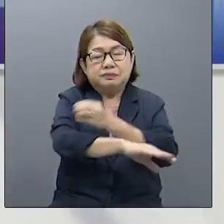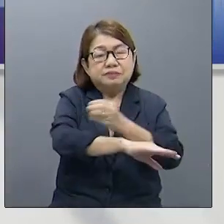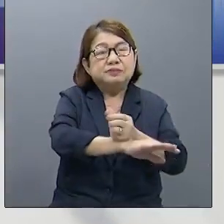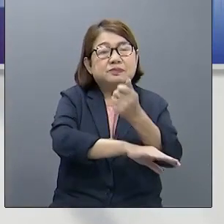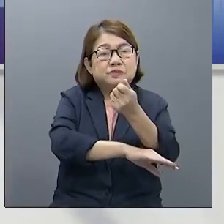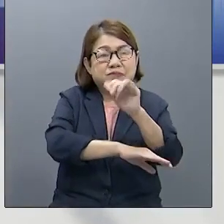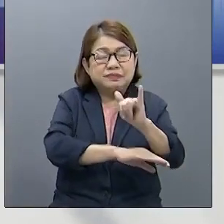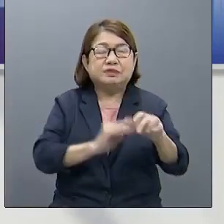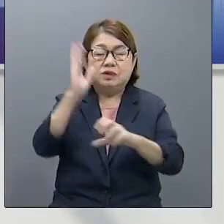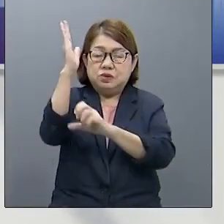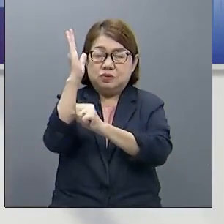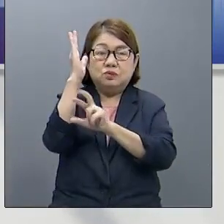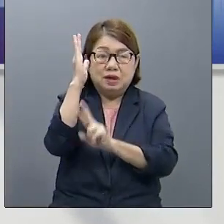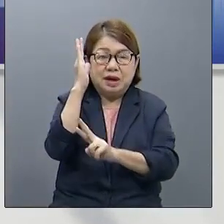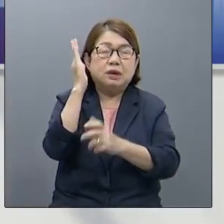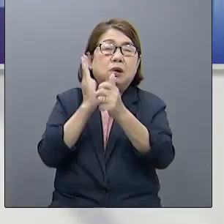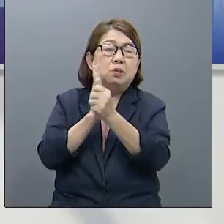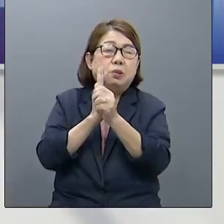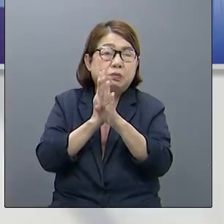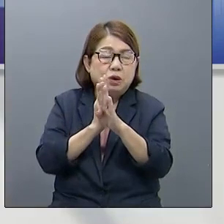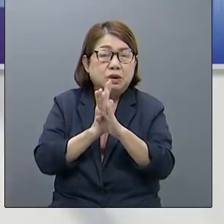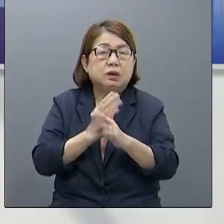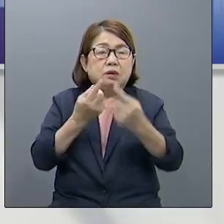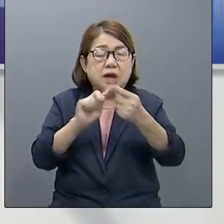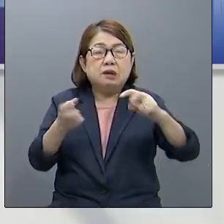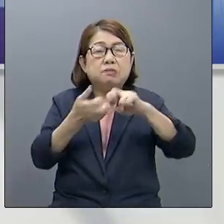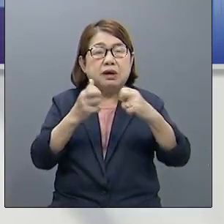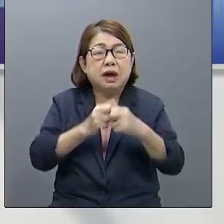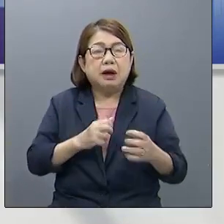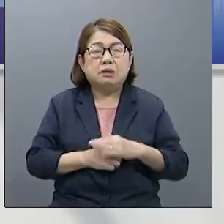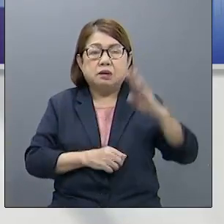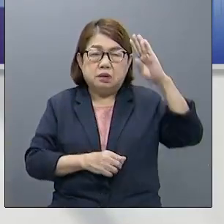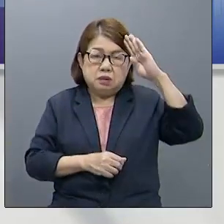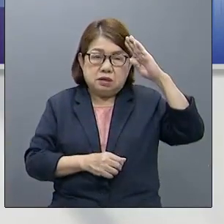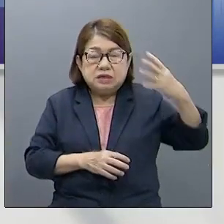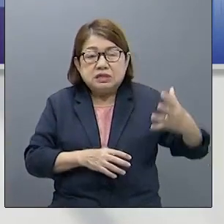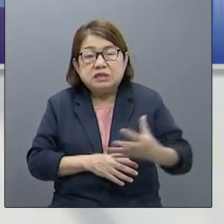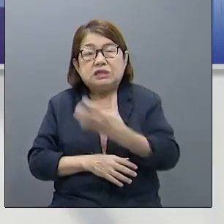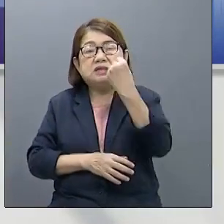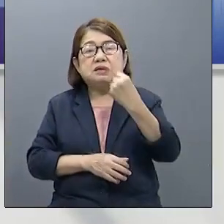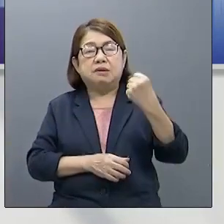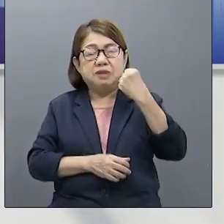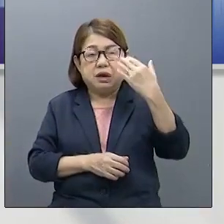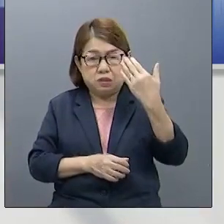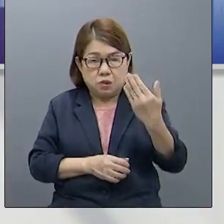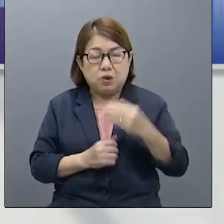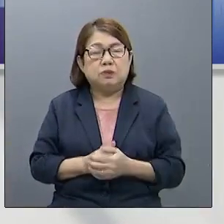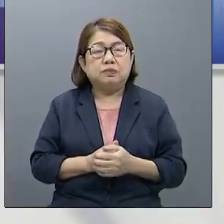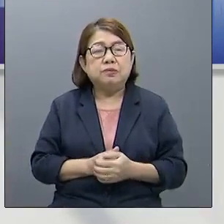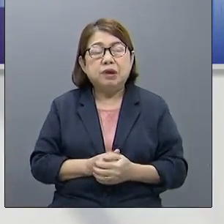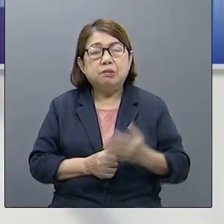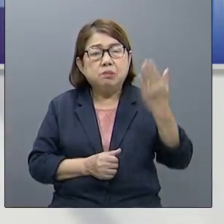สุราษฎร์ธานีอุบลราชธานีแต่เกิดเหตุยึดอำนาจรัฐบาลพรรคเพื่อไทยปี